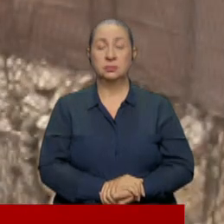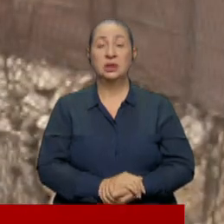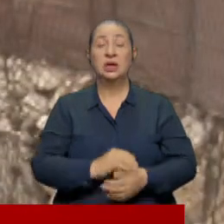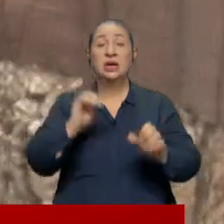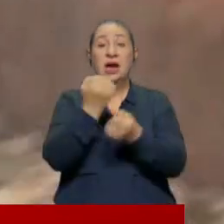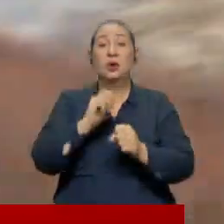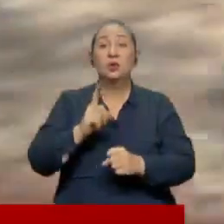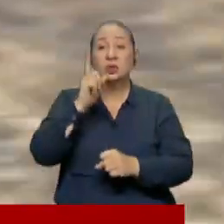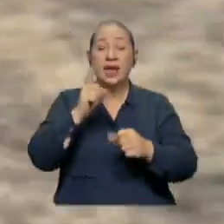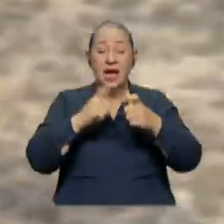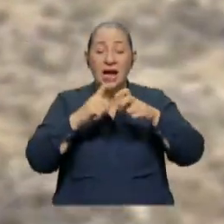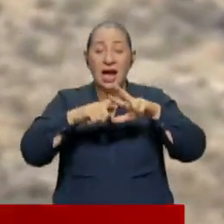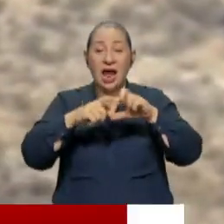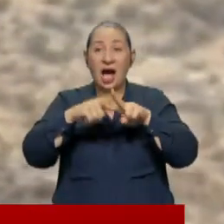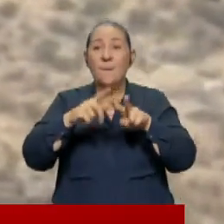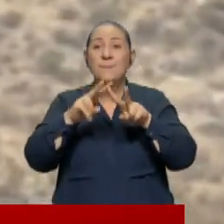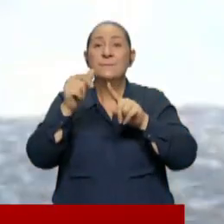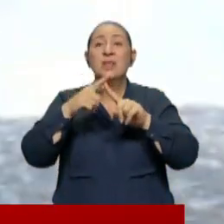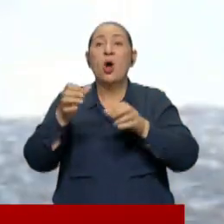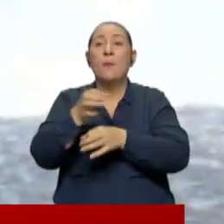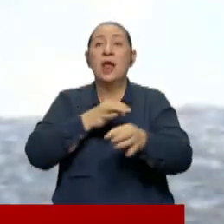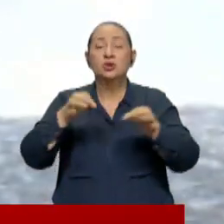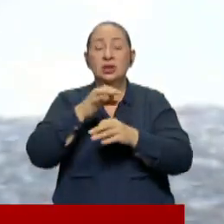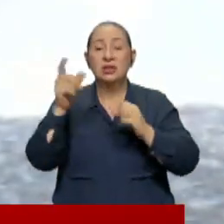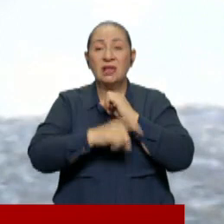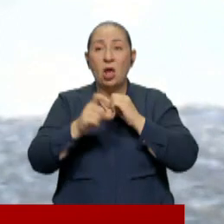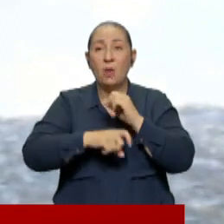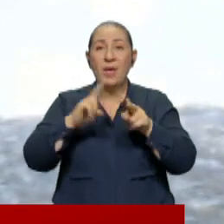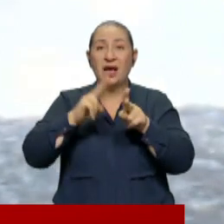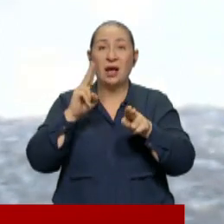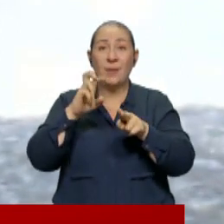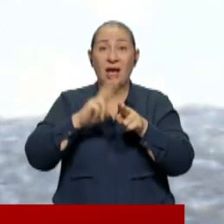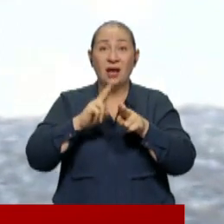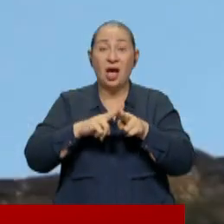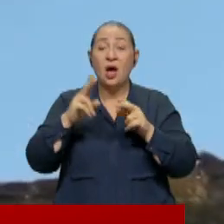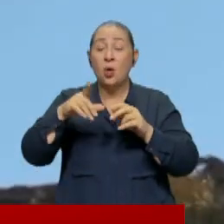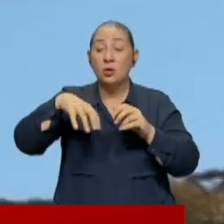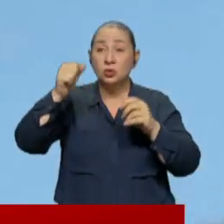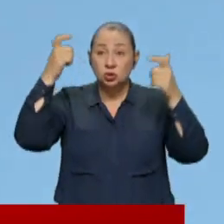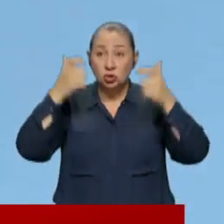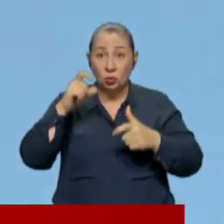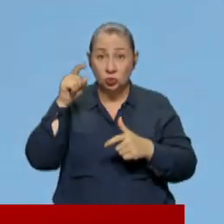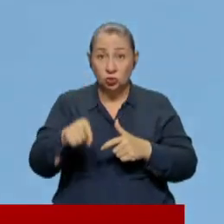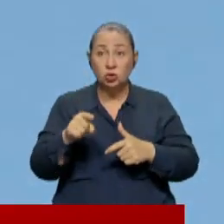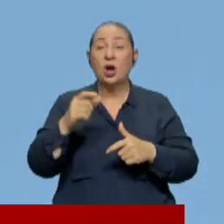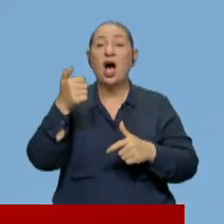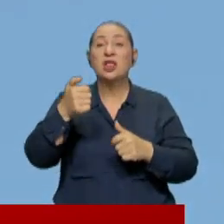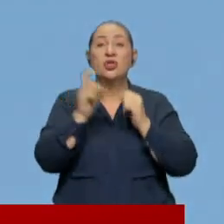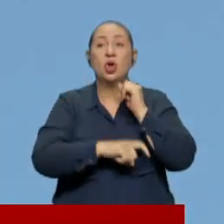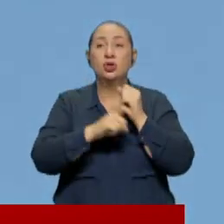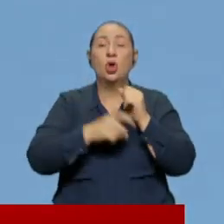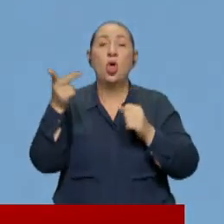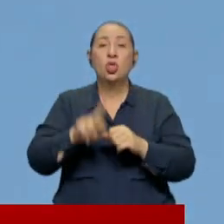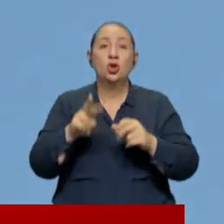Irak'ın kuzeyinde Gara'ya düzenlenen MİT operasyonuyla terör örgütü PKK'nın sözde Gara lojistik sorumlusunun ve 6